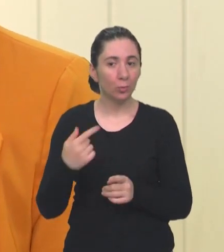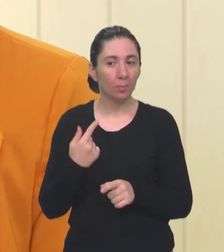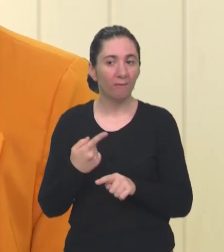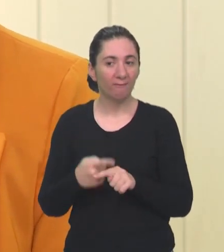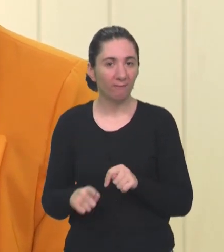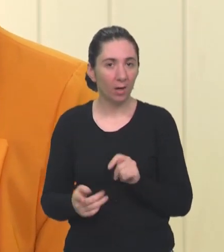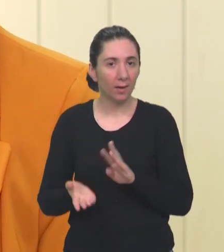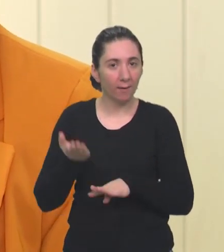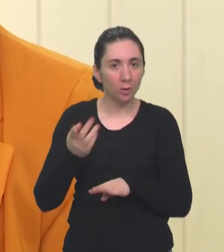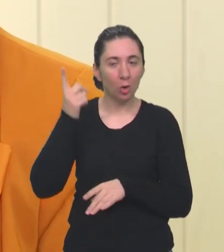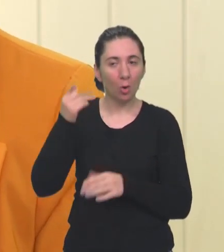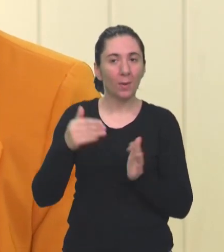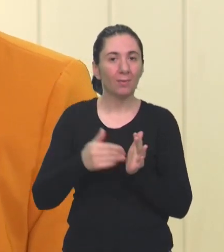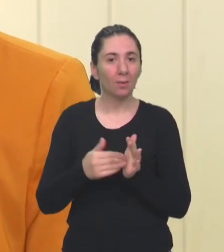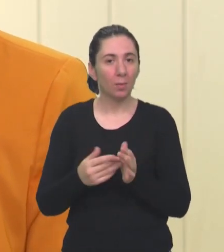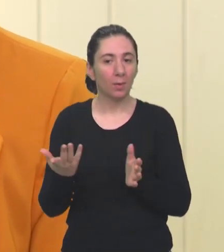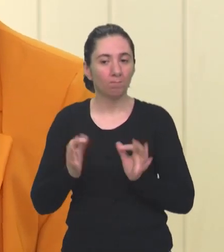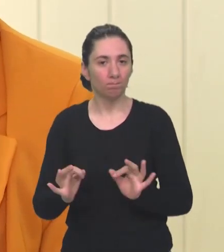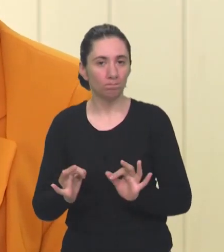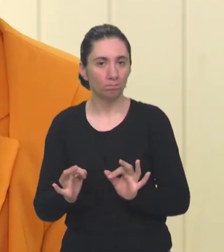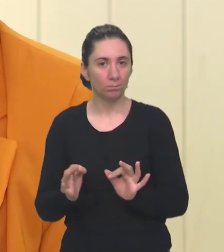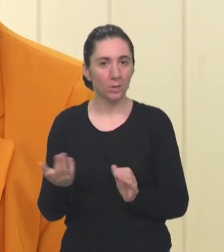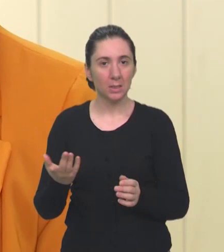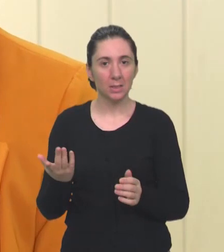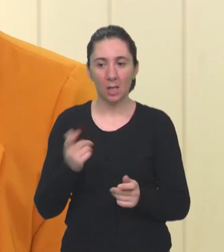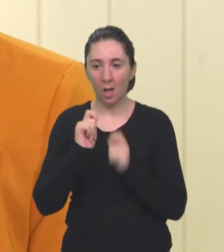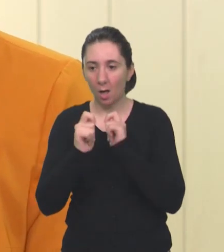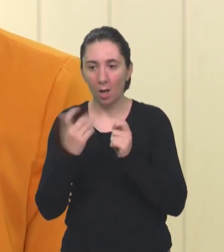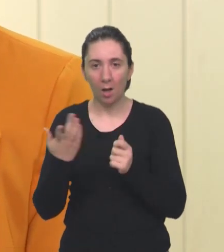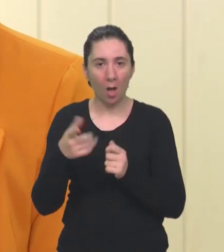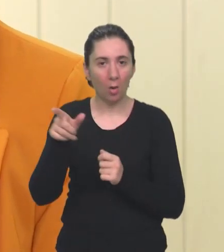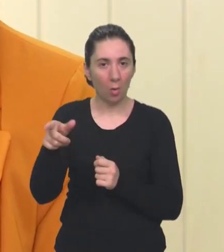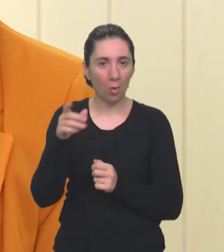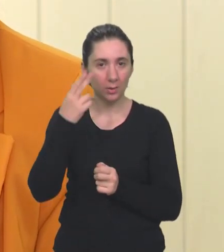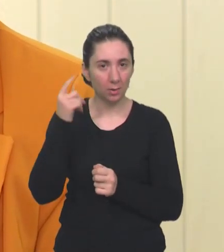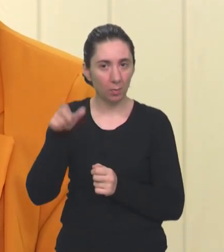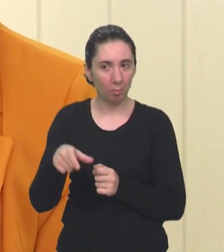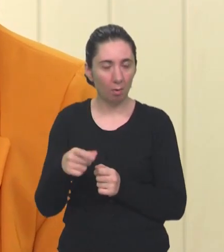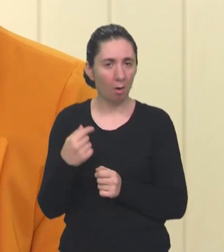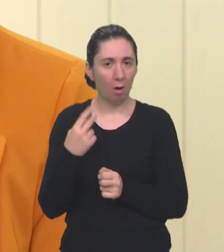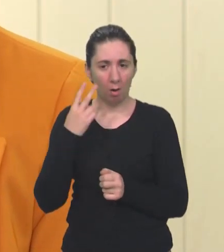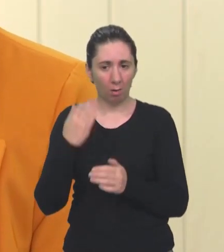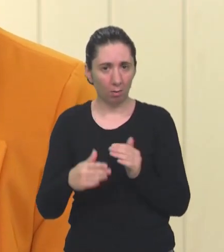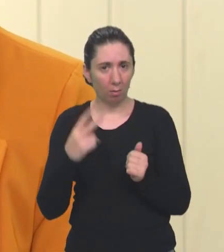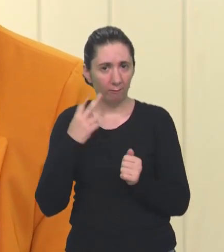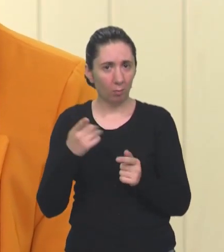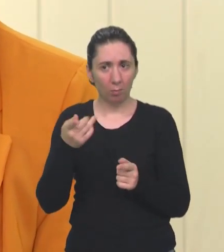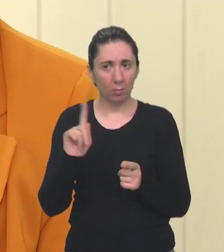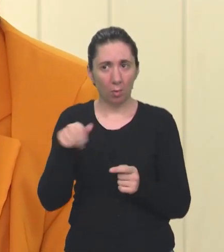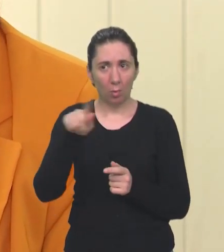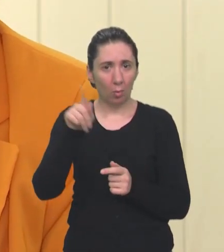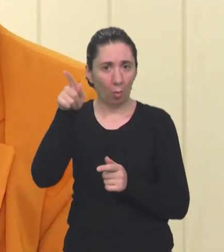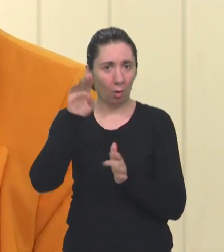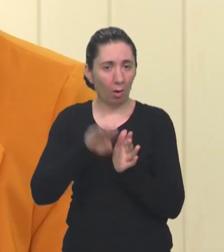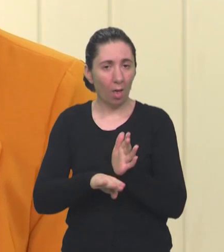fali najviše, a oni bi trebali biti najspremniji u stvari za obhoditi se sa slijepom osobom, a ispada da smo tu nekako najslabiji i oni